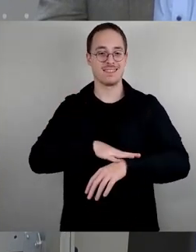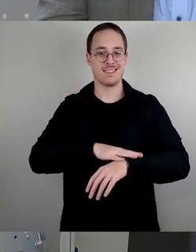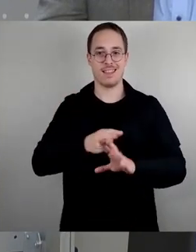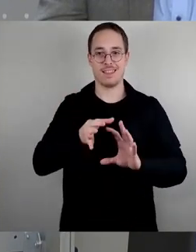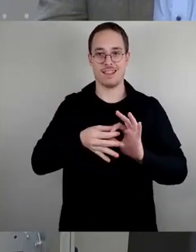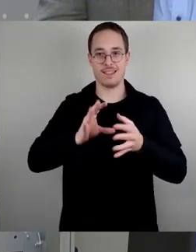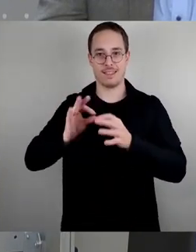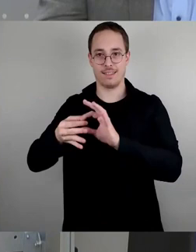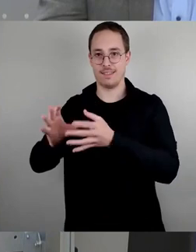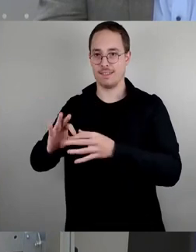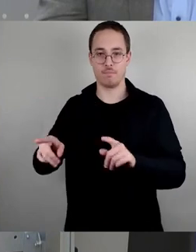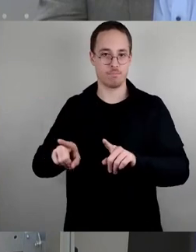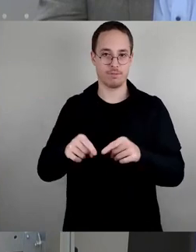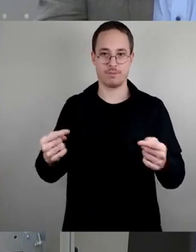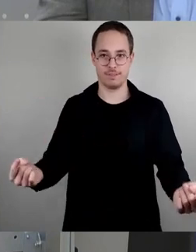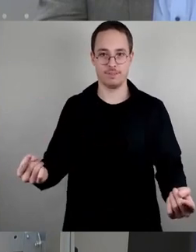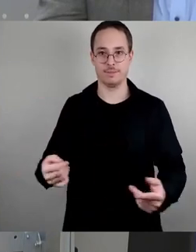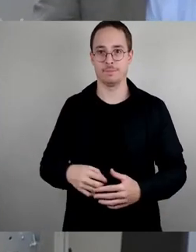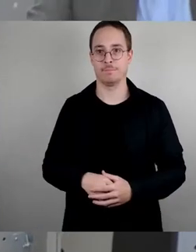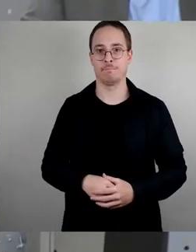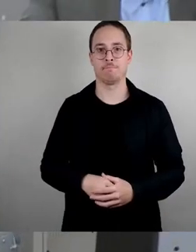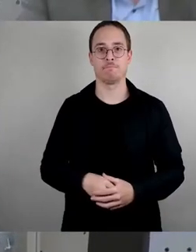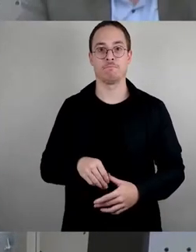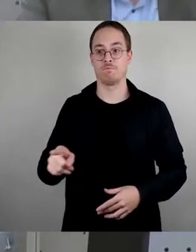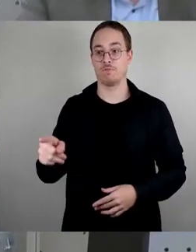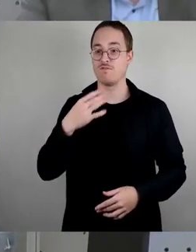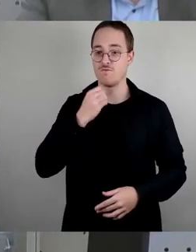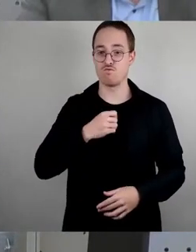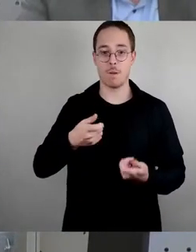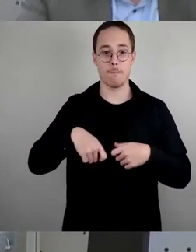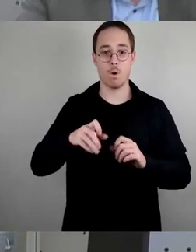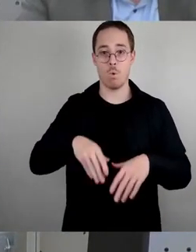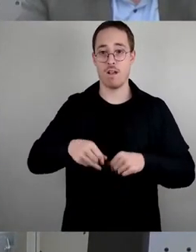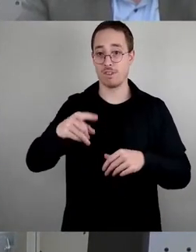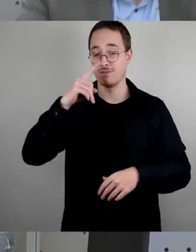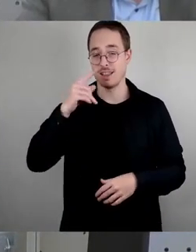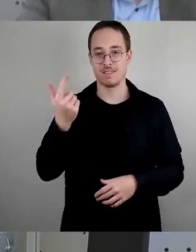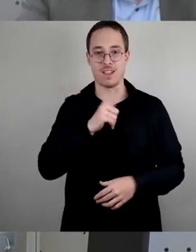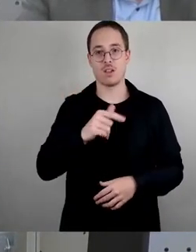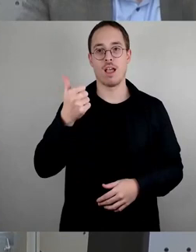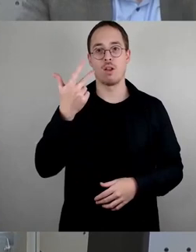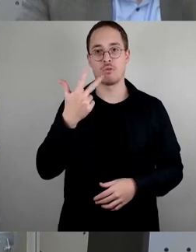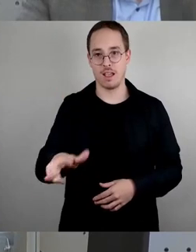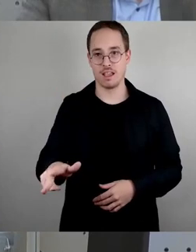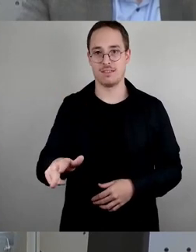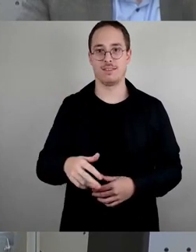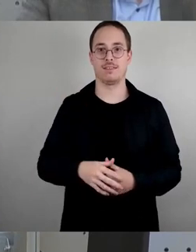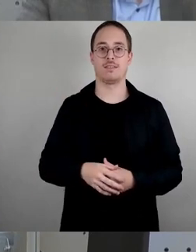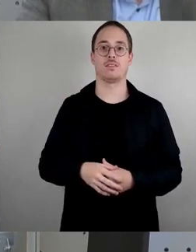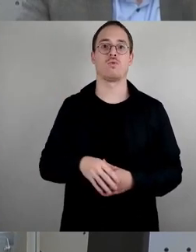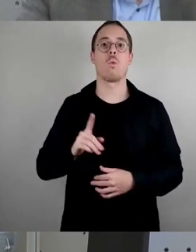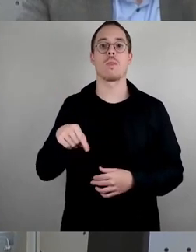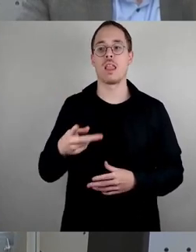offen, Stand jetzt, über einen Baubeginn 2031. Und das wird in irgendwelchen schriftlichen Anfragen dann noch garniert